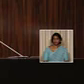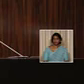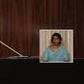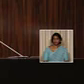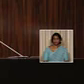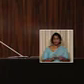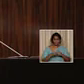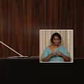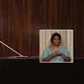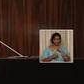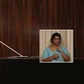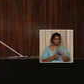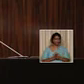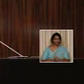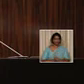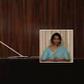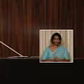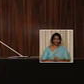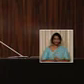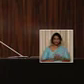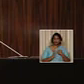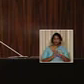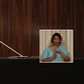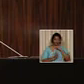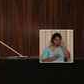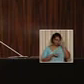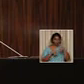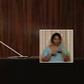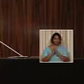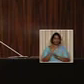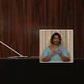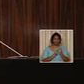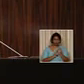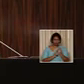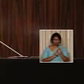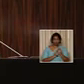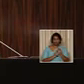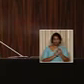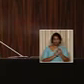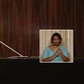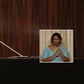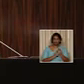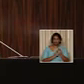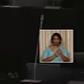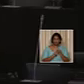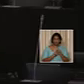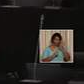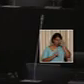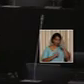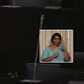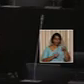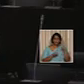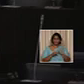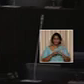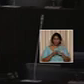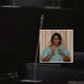प्रश्न यहाँ गर कथा नायक तुम गर कथा नायक तुम कृषिकर्मा मात्र तुम विनी कुमार श्री रत्नायक मैं तुम आगे